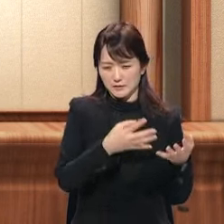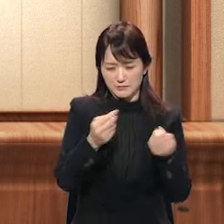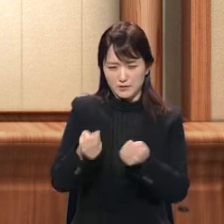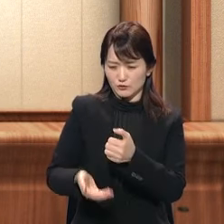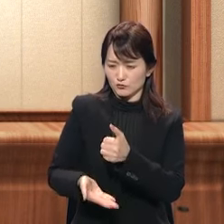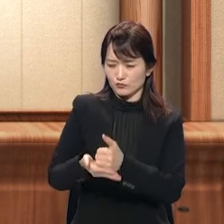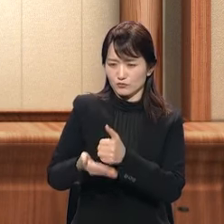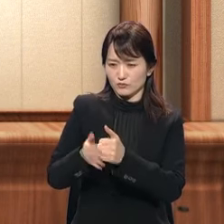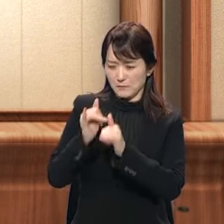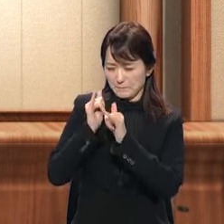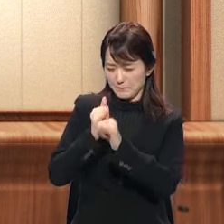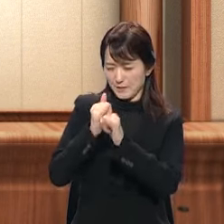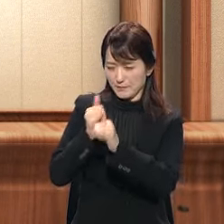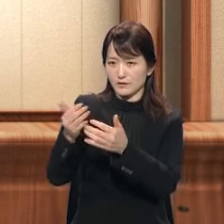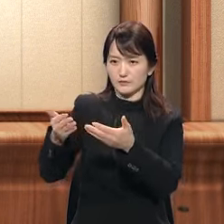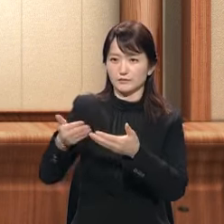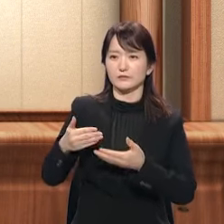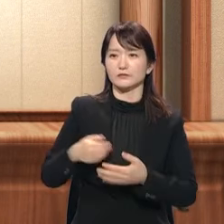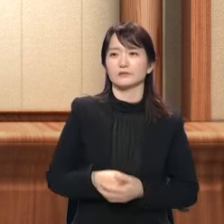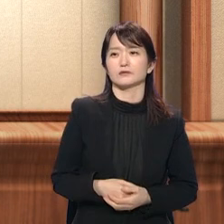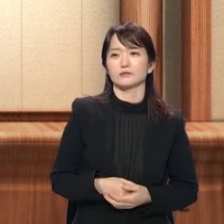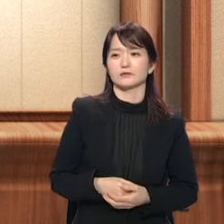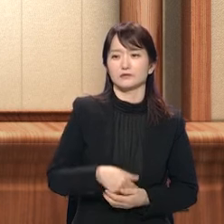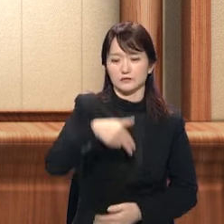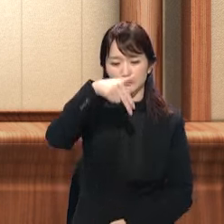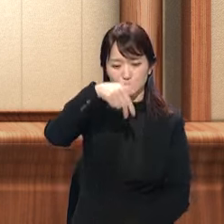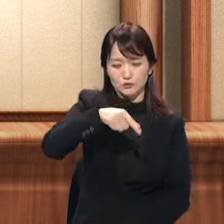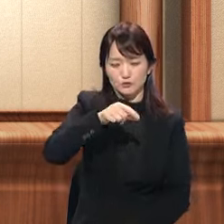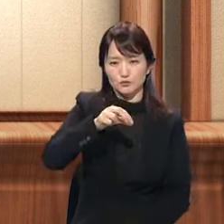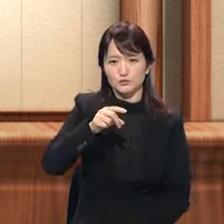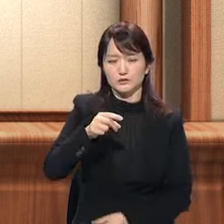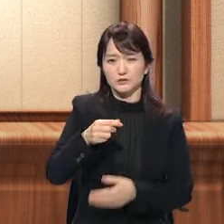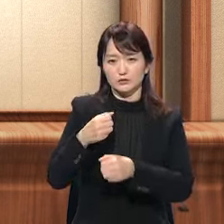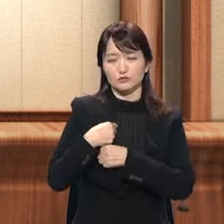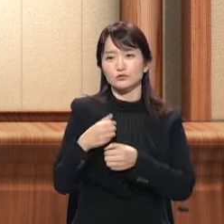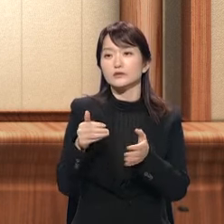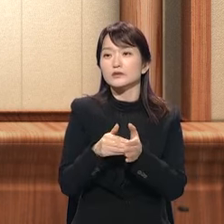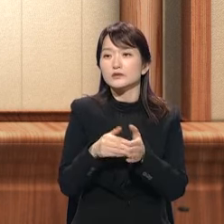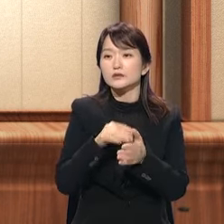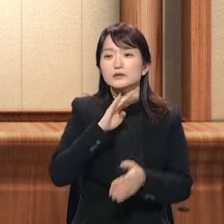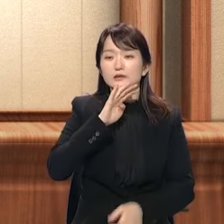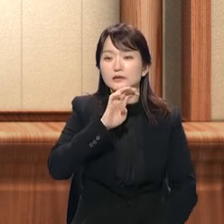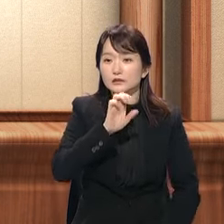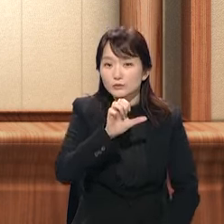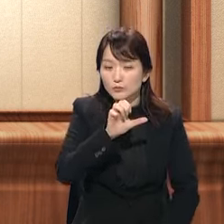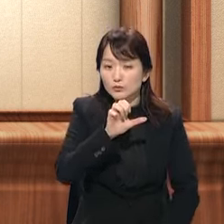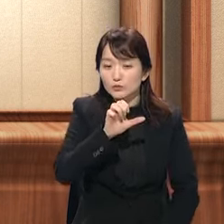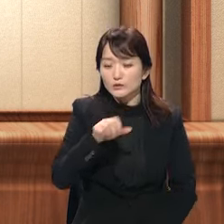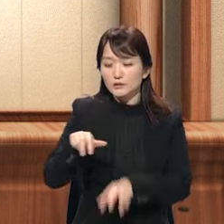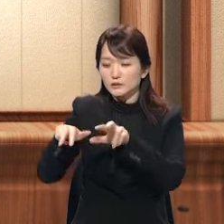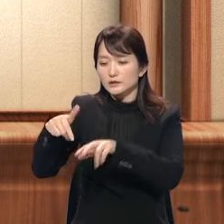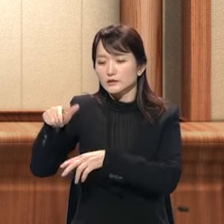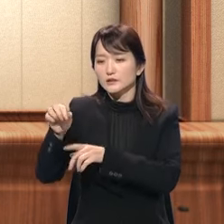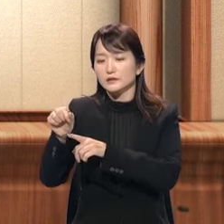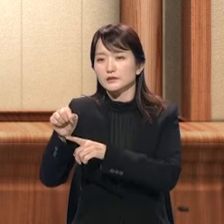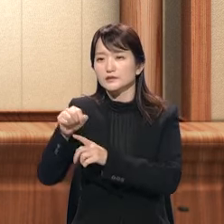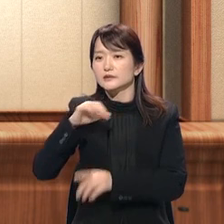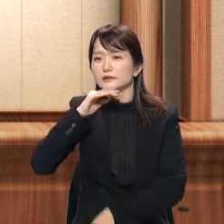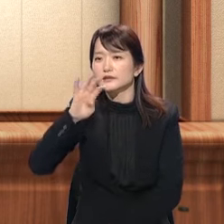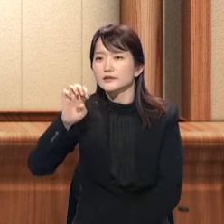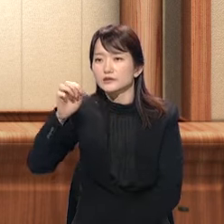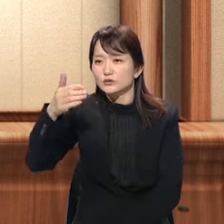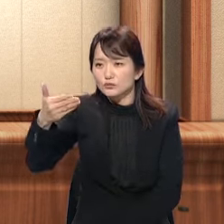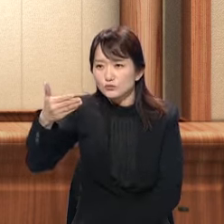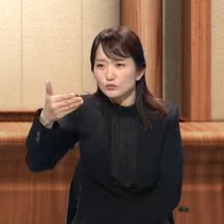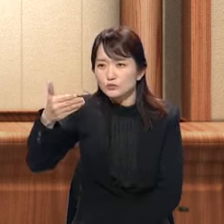중사 계급 정년이 45살 이므 49살이었던 강씨를 강등시킨 것은 사실상 해임과 같은